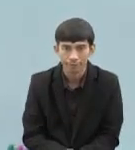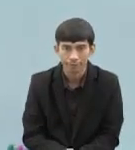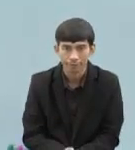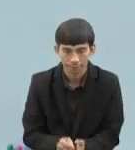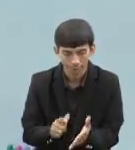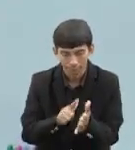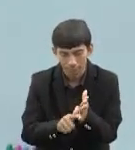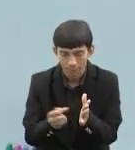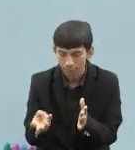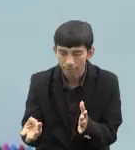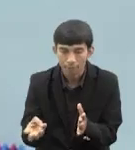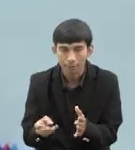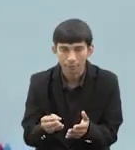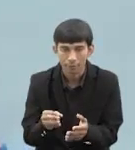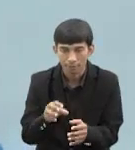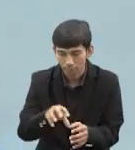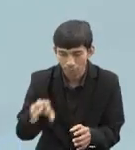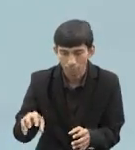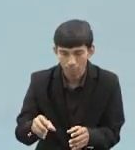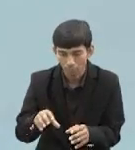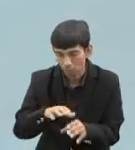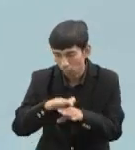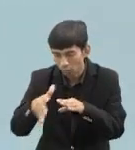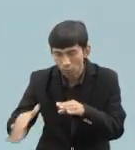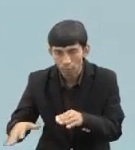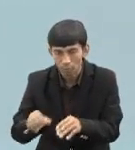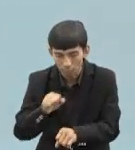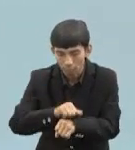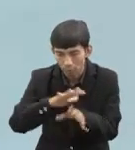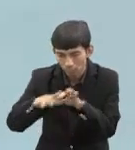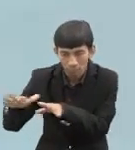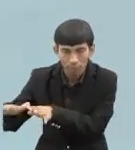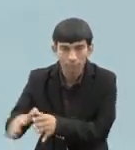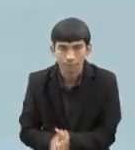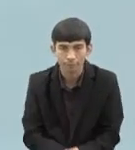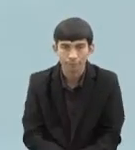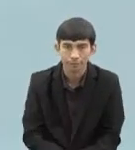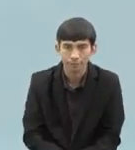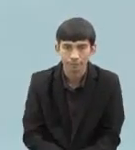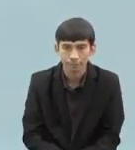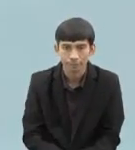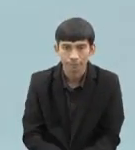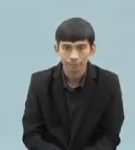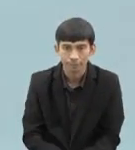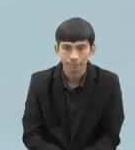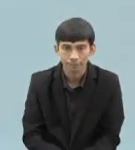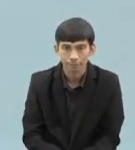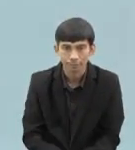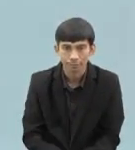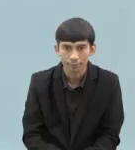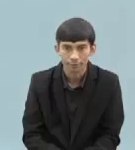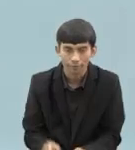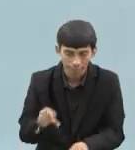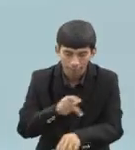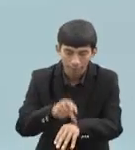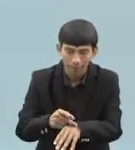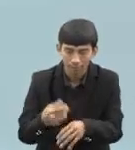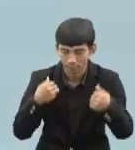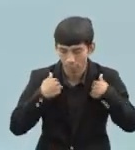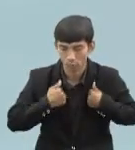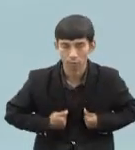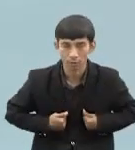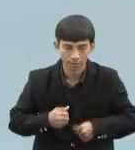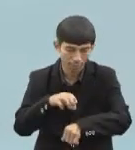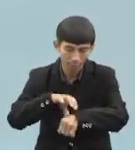ruột nơi. Đồng bọn phùng riếp, đồng bọn phây phân ống. Chà, hai đại chế phía xét đưa chế được khai mạnh đồ kỳ rí là tạ nạng kỳ rí nè con á.